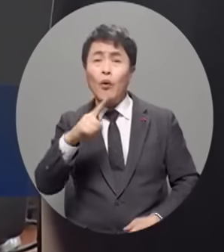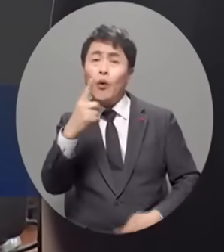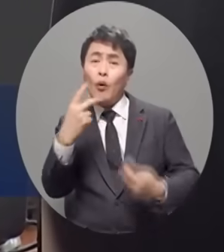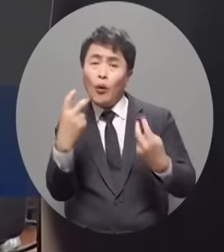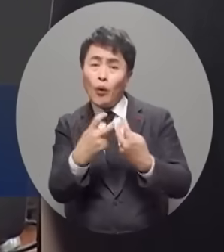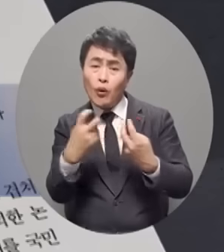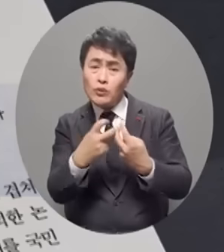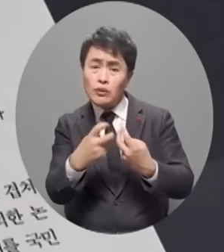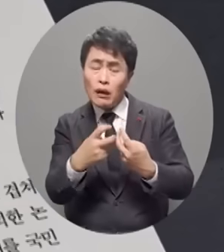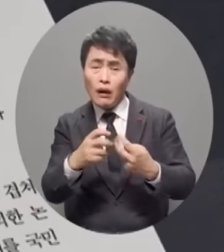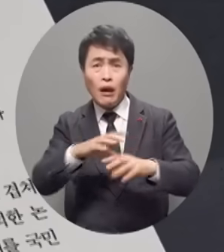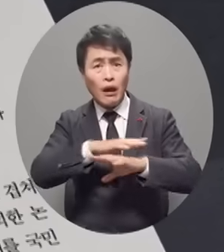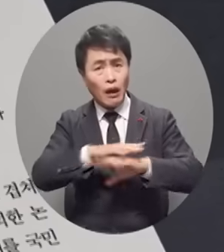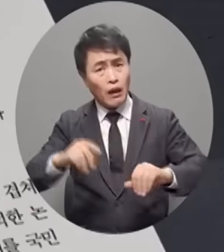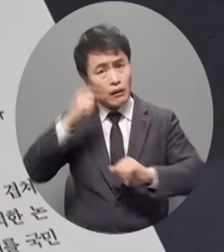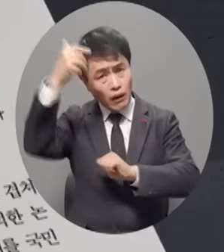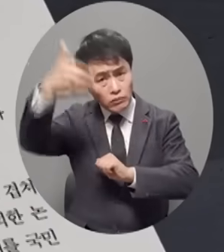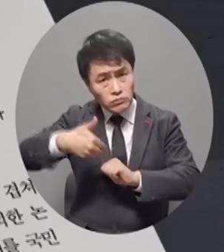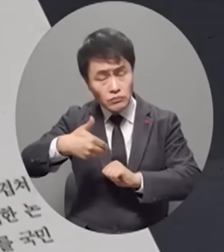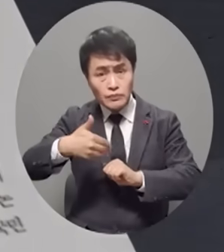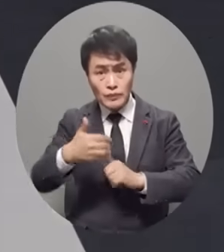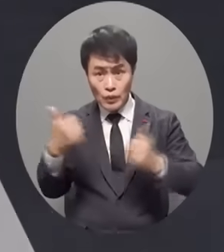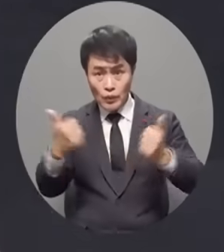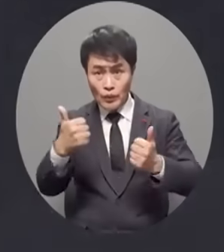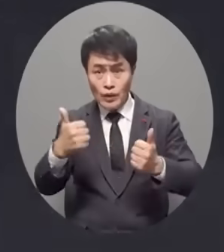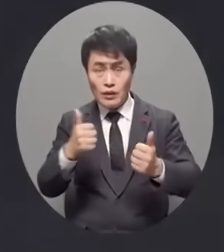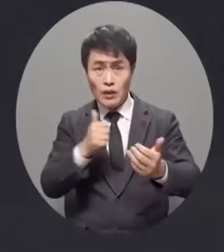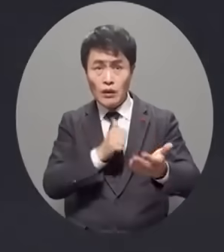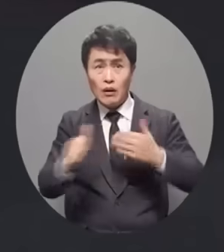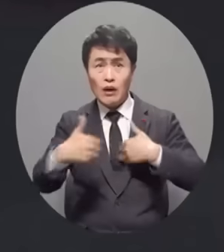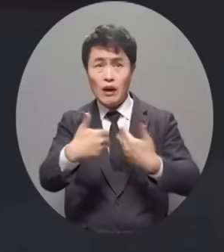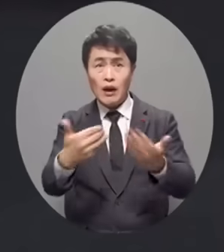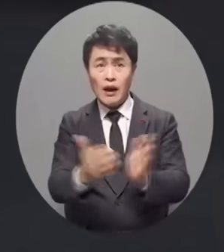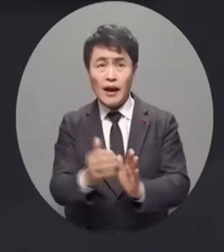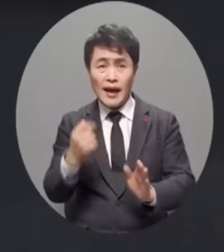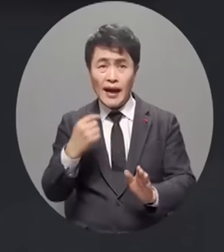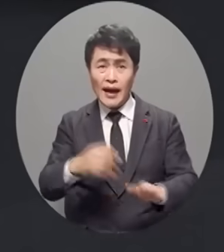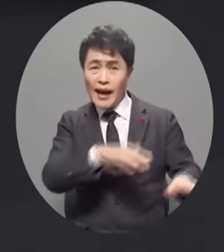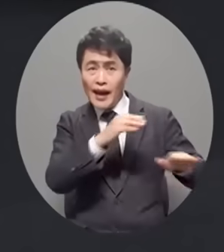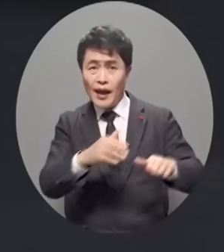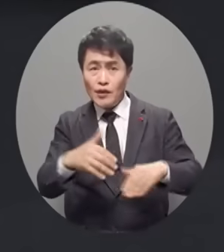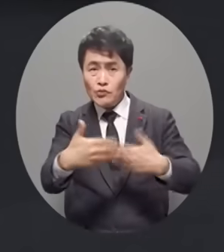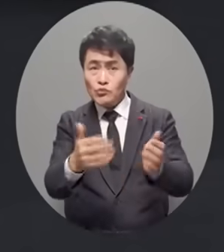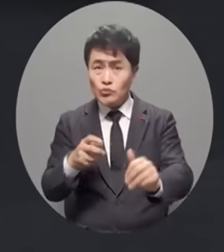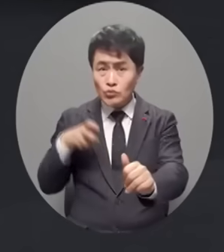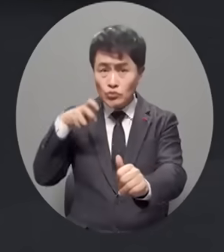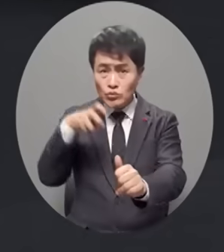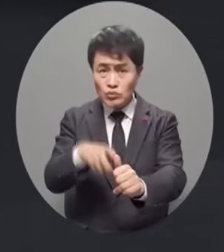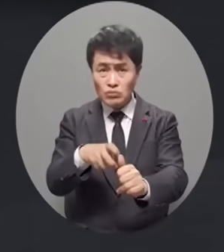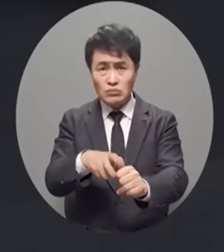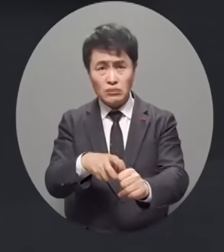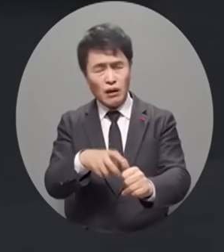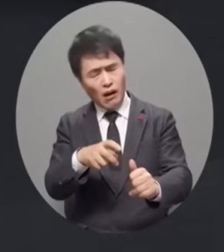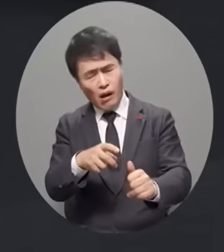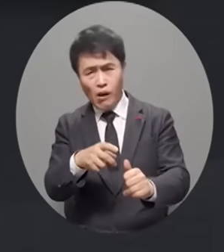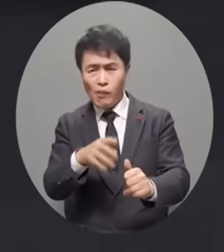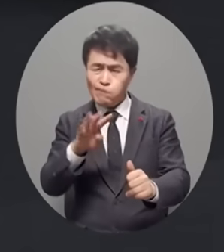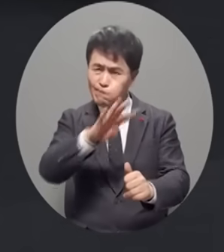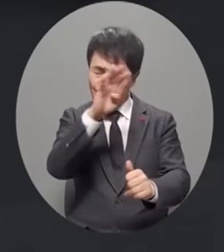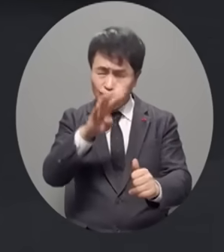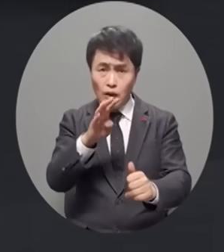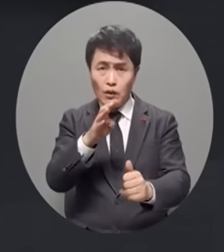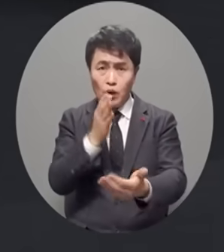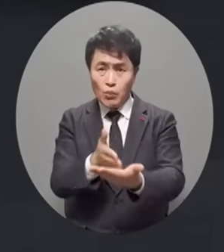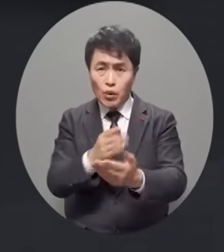대처해 나가시겠습니까? 그런데 회의장을 나와선 해양수산부 장관 후보자 지명은 불가사의한 일이란 제목의